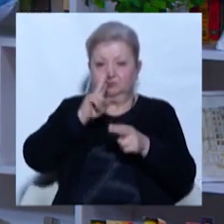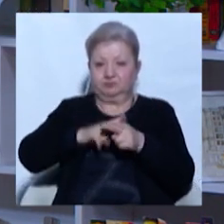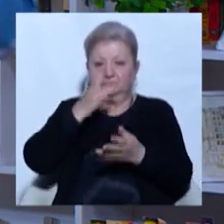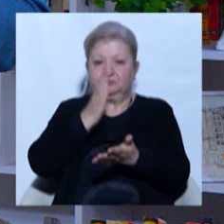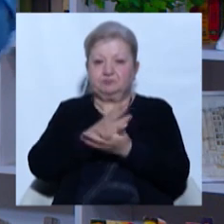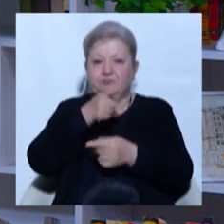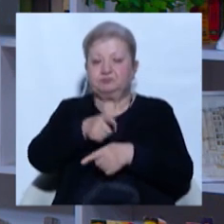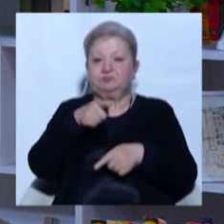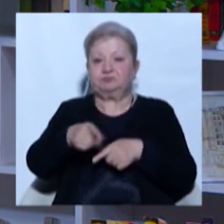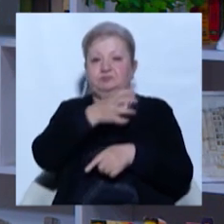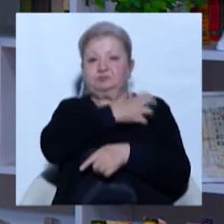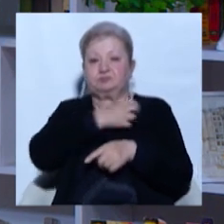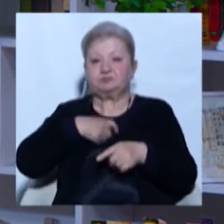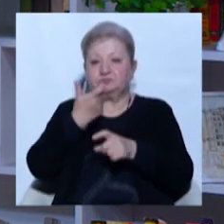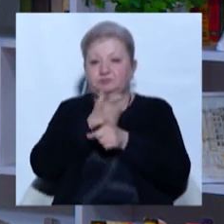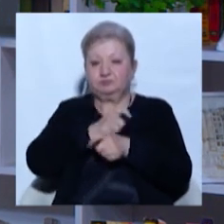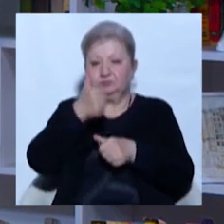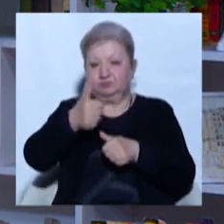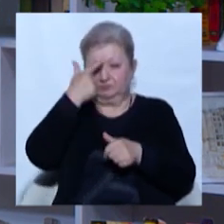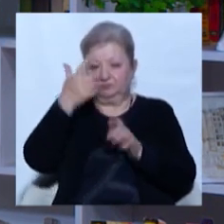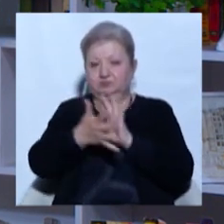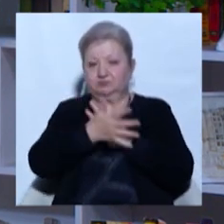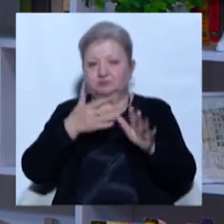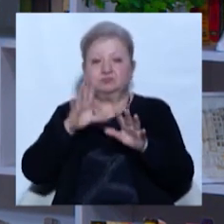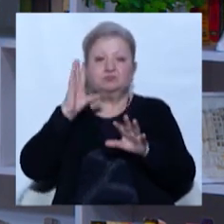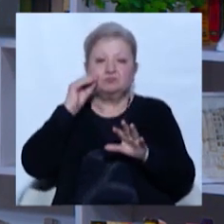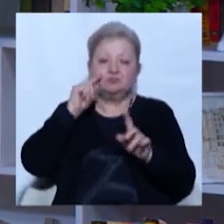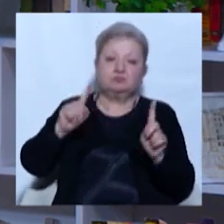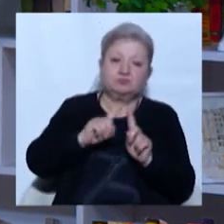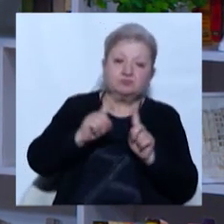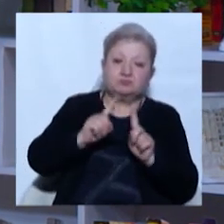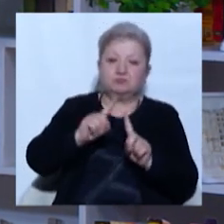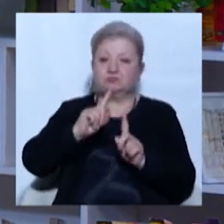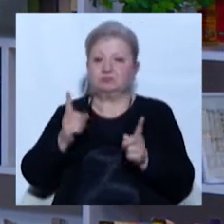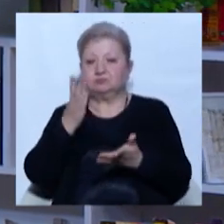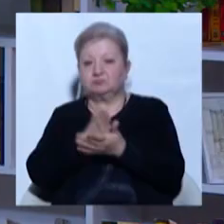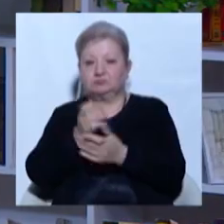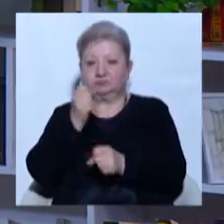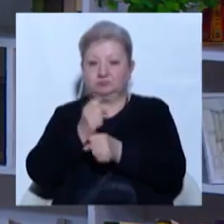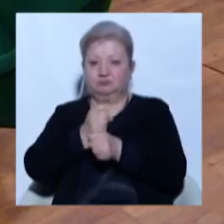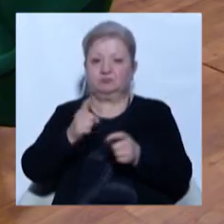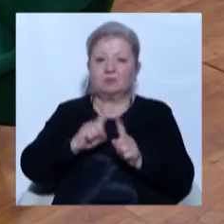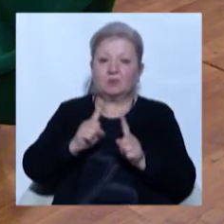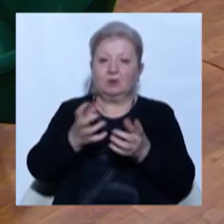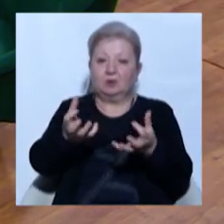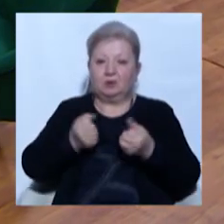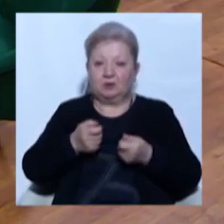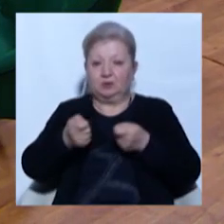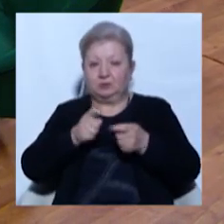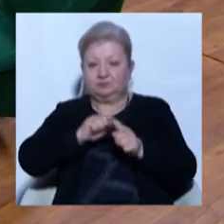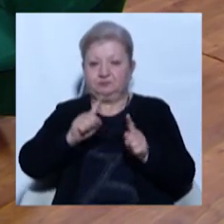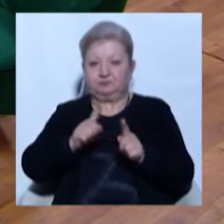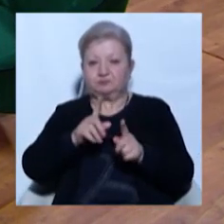ეს მეფე ძალიან კარგად ხვდება თუ როდის რა არის გასაკეთებელი და რა ზომები უნდა